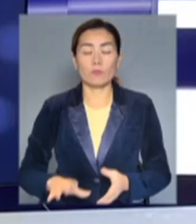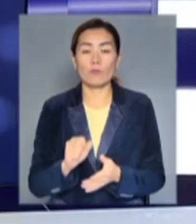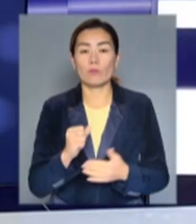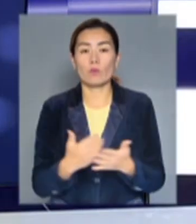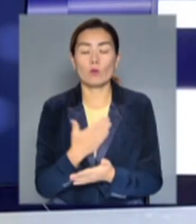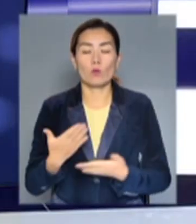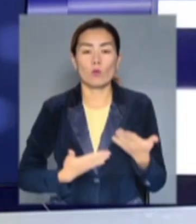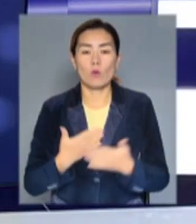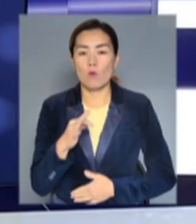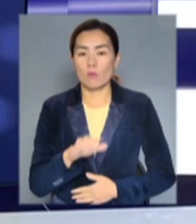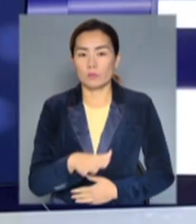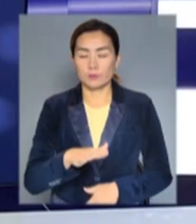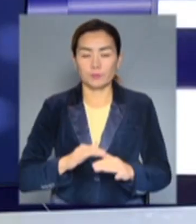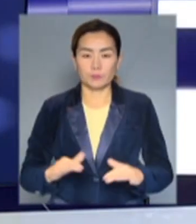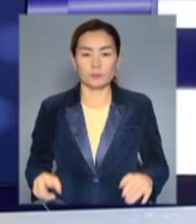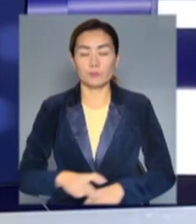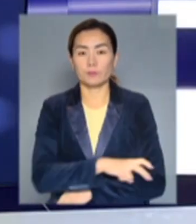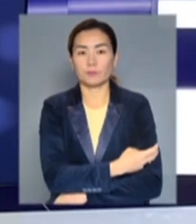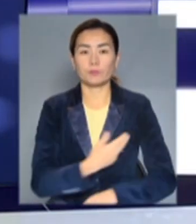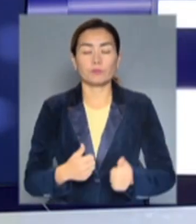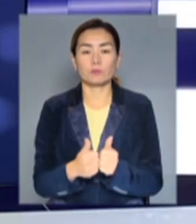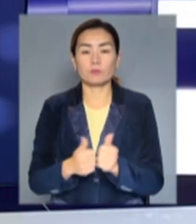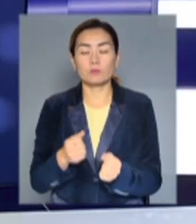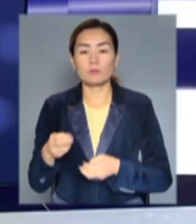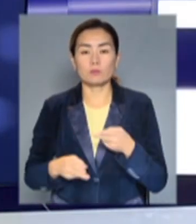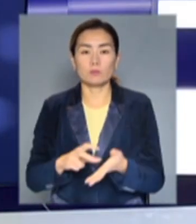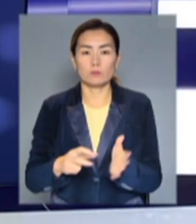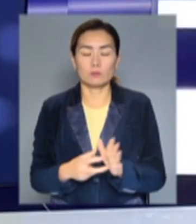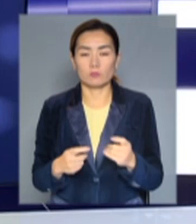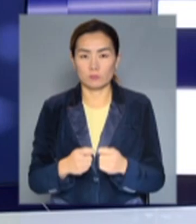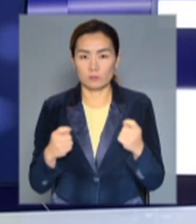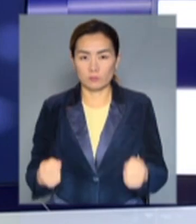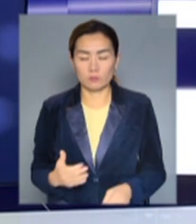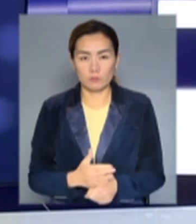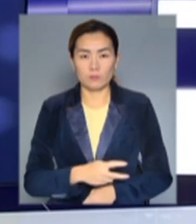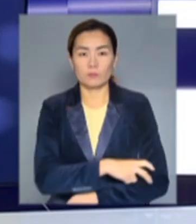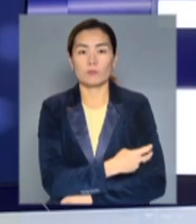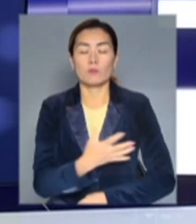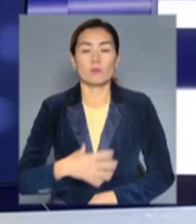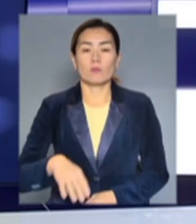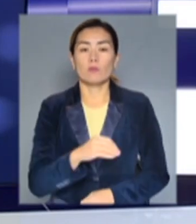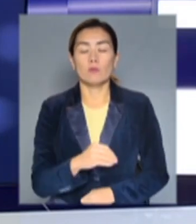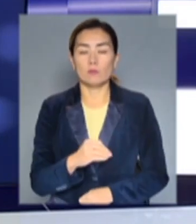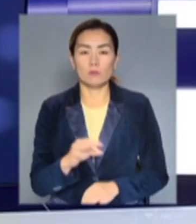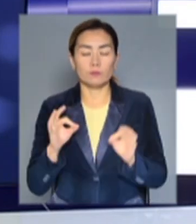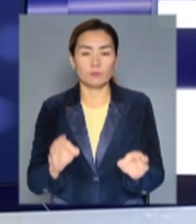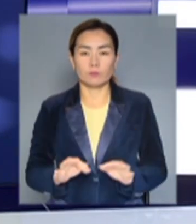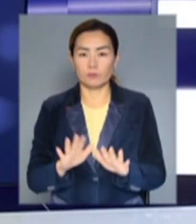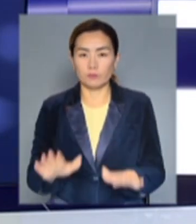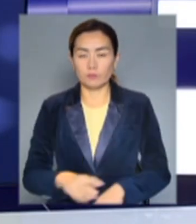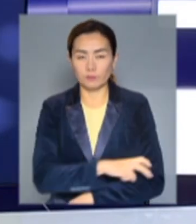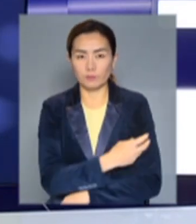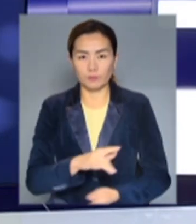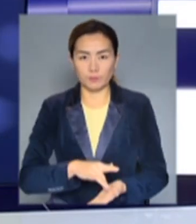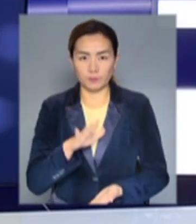Атымтай жаңалық облыс орталығында балалар ауруханасы жанынан хирургия бөлімшесі ашылды. Бұл аққалатты абзал жандар үшін таптырмас